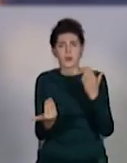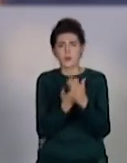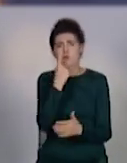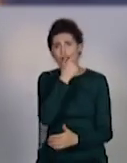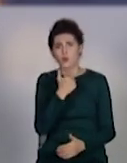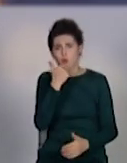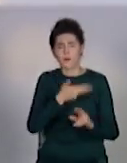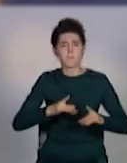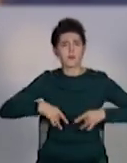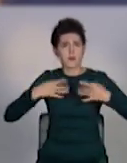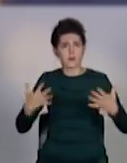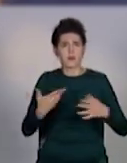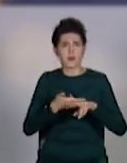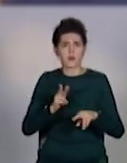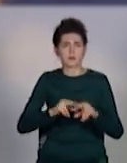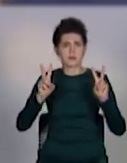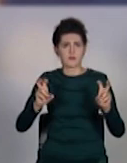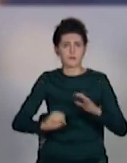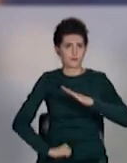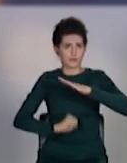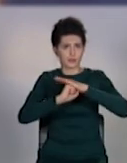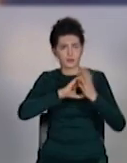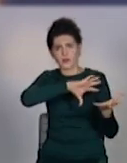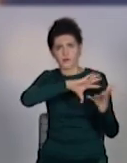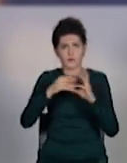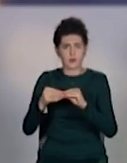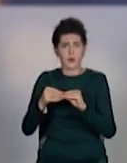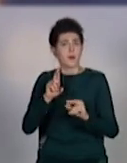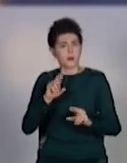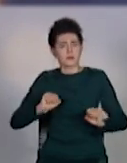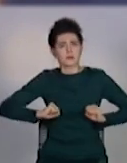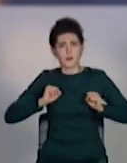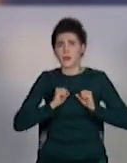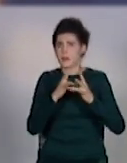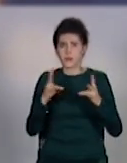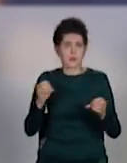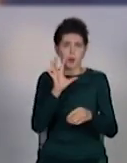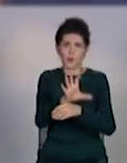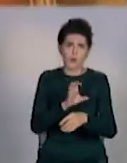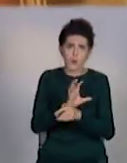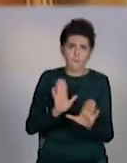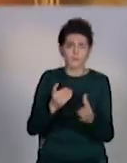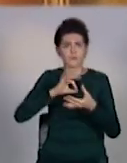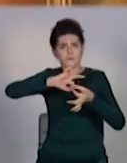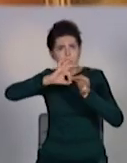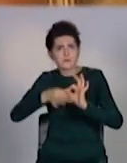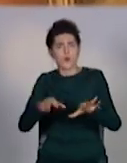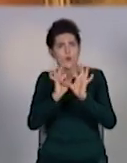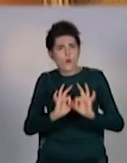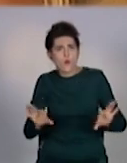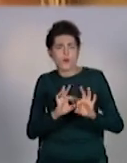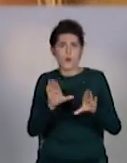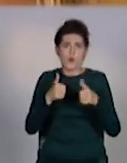на підведення ітогу. Ми стараємося не ругати, а об'яснять, що це добре, а це плохо. День кожної